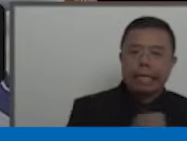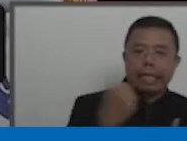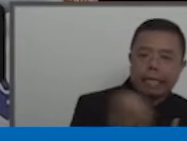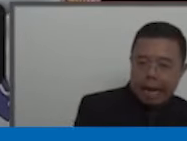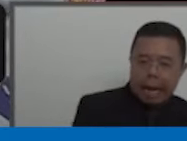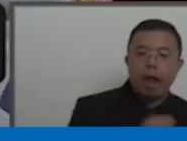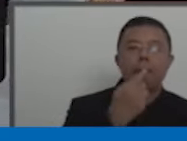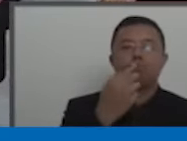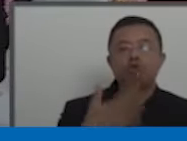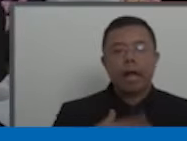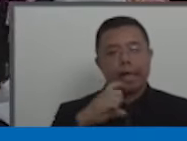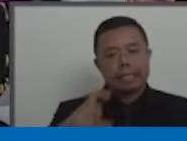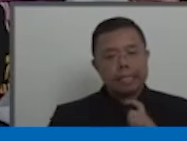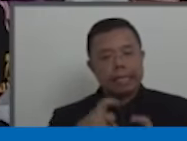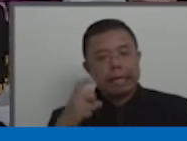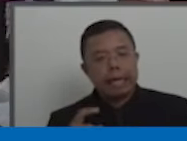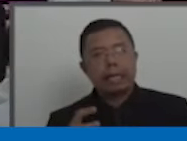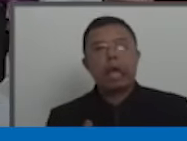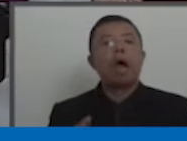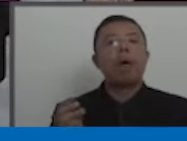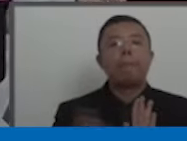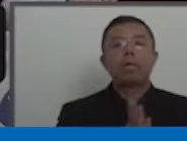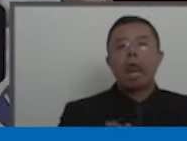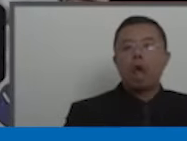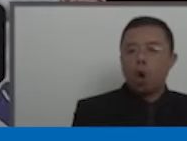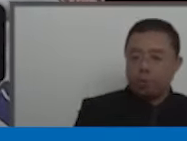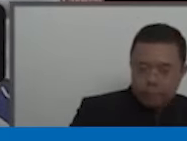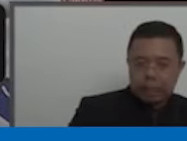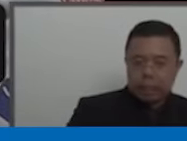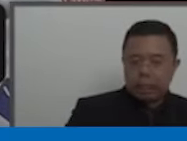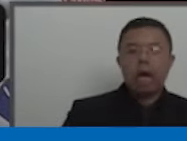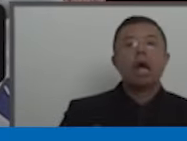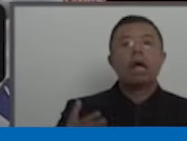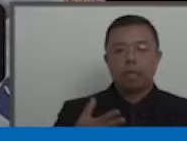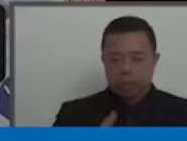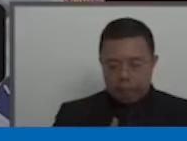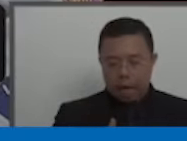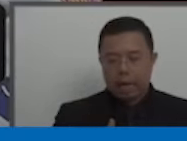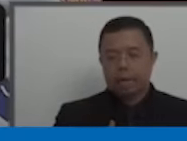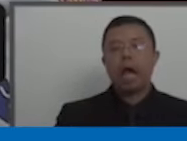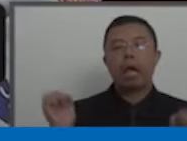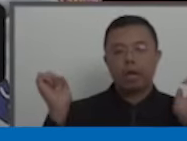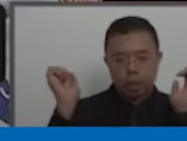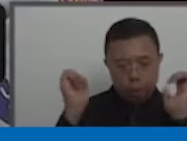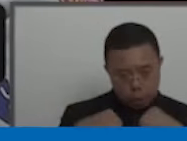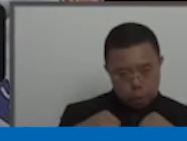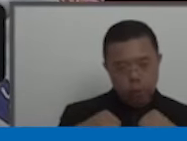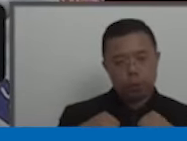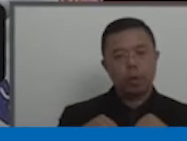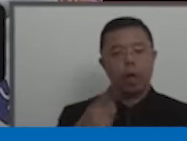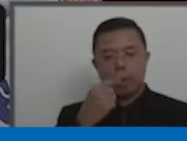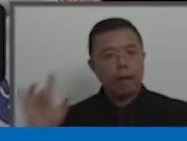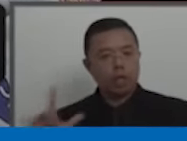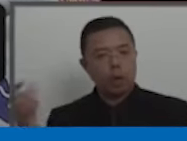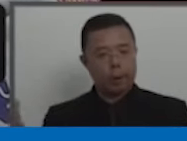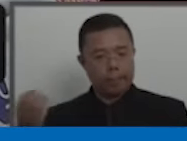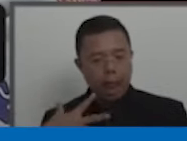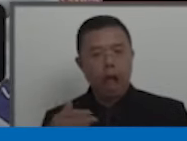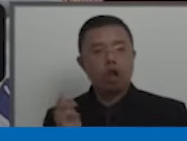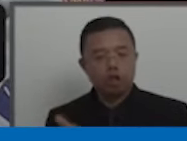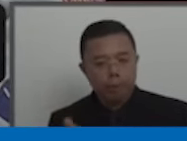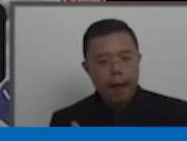yang punya rekam jejak masalah korupsi saya sangat setuju apa yang beliau sampaikan agar